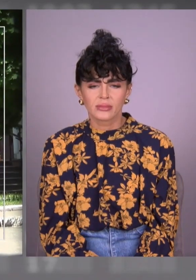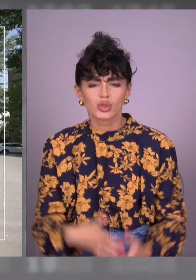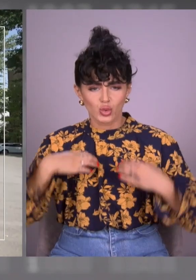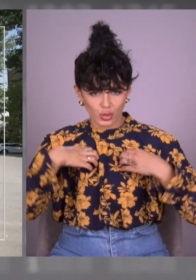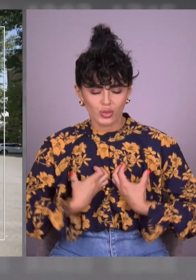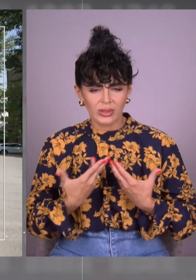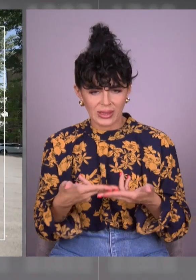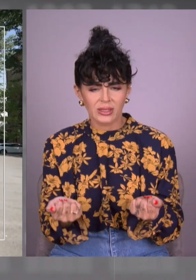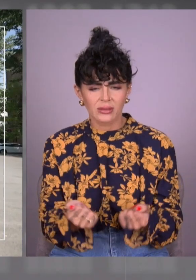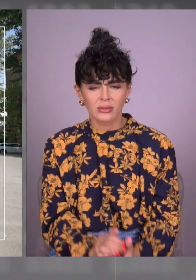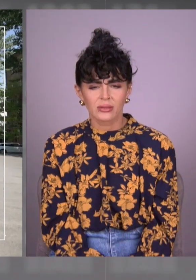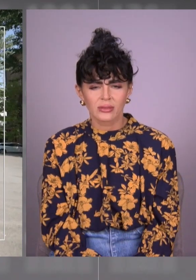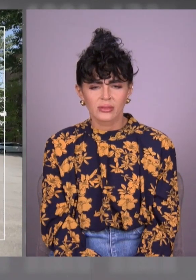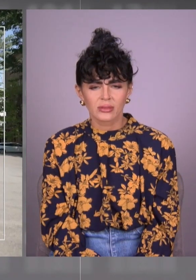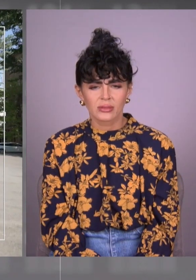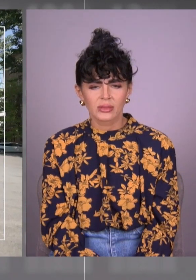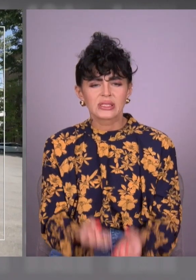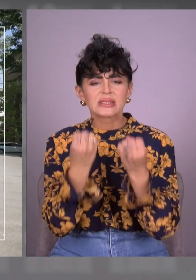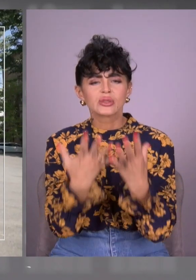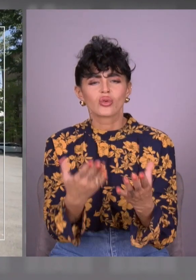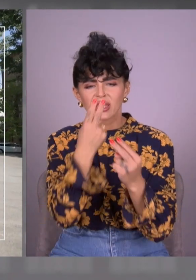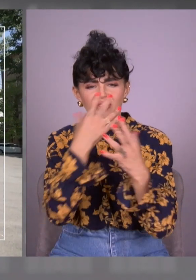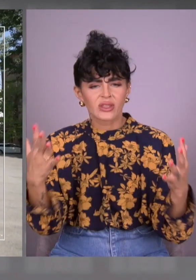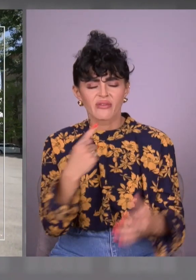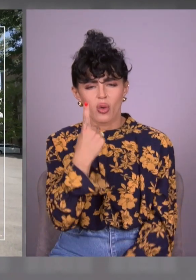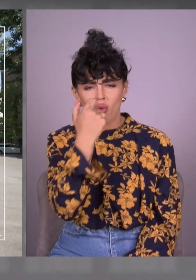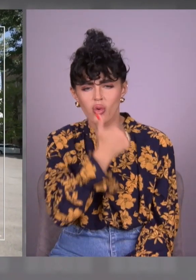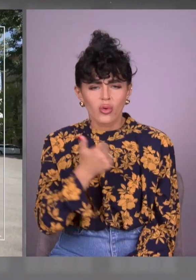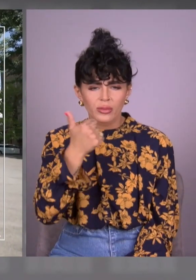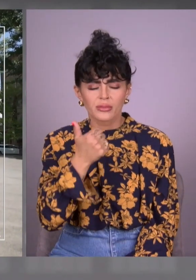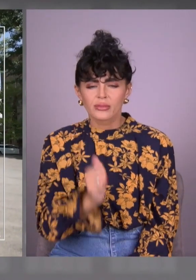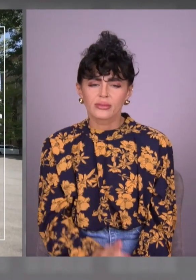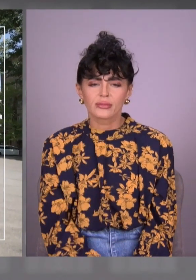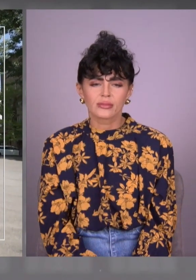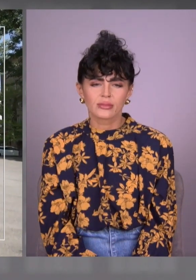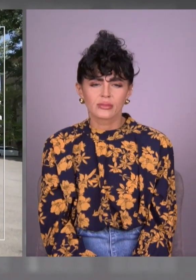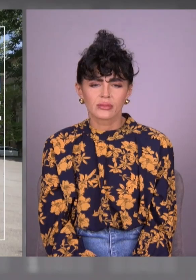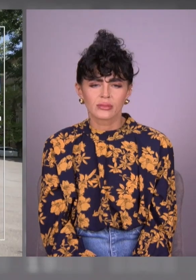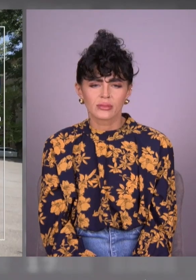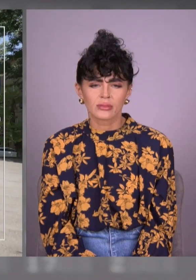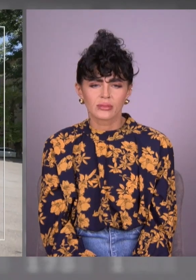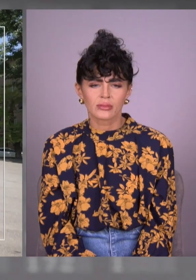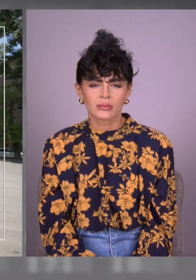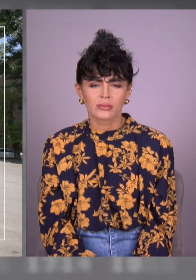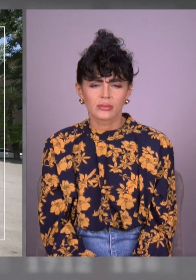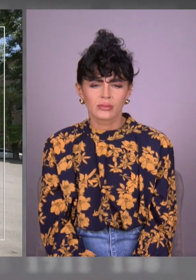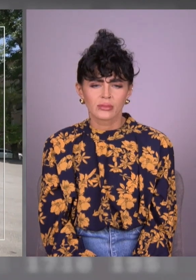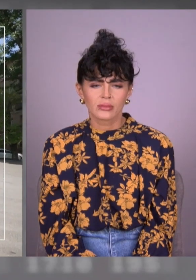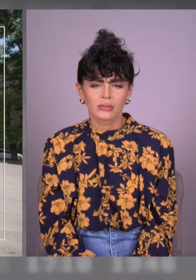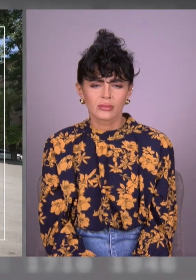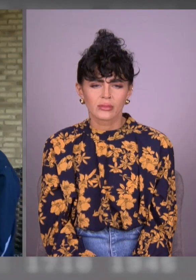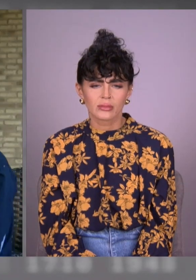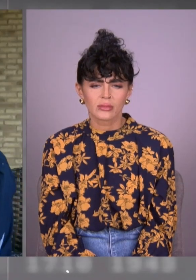дуже? Так. Скільки не бачилися? Рік. Ого. Це ж такий вік, да, 12, і скільки ви